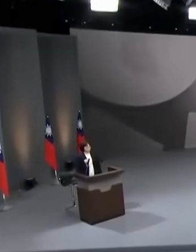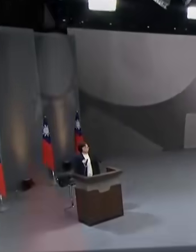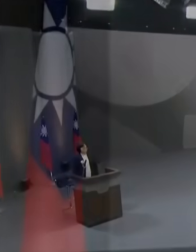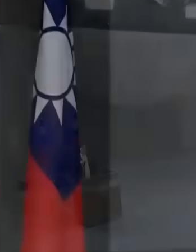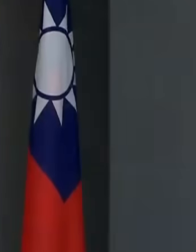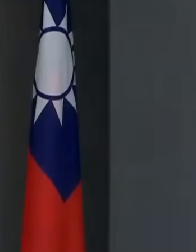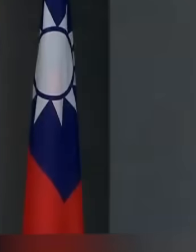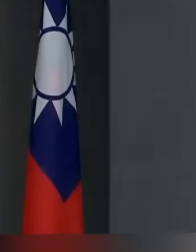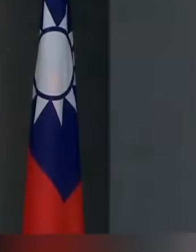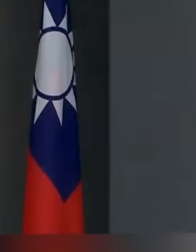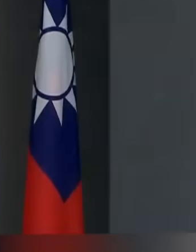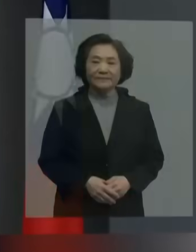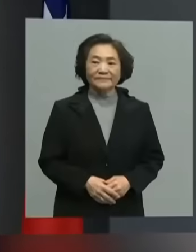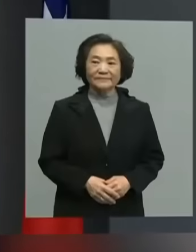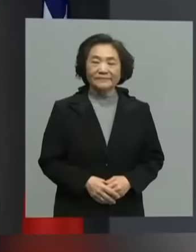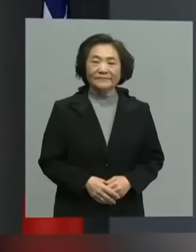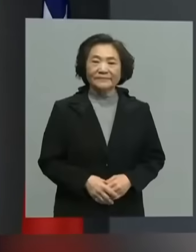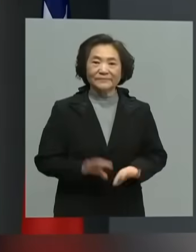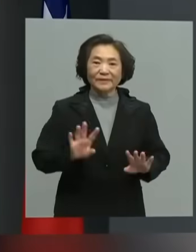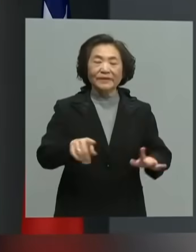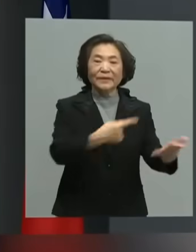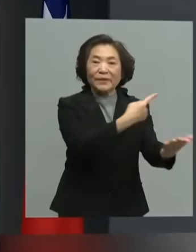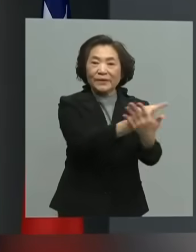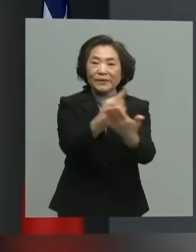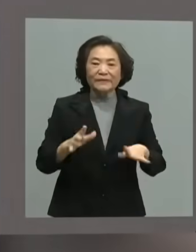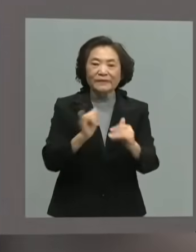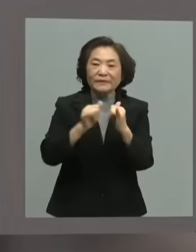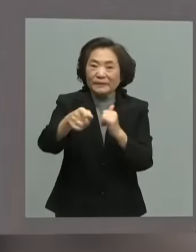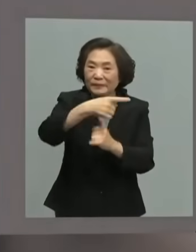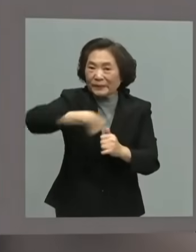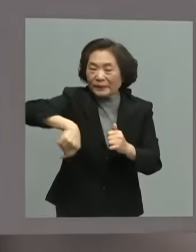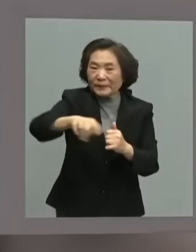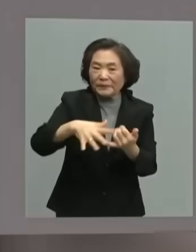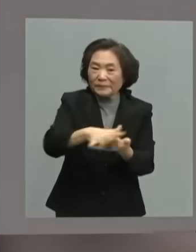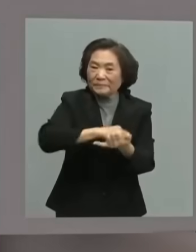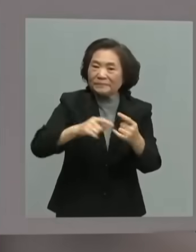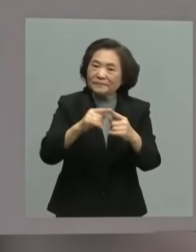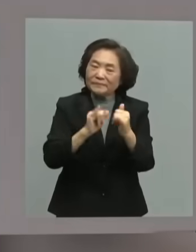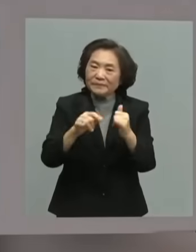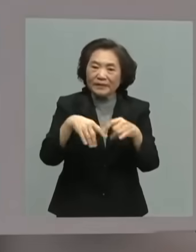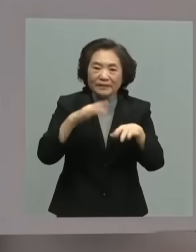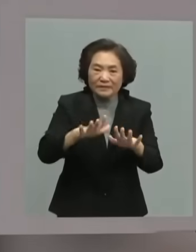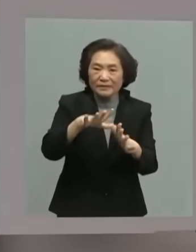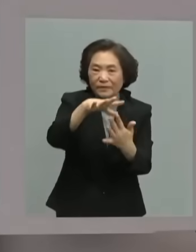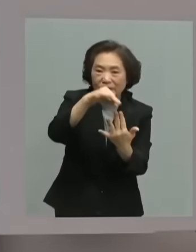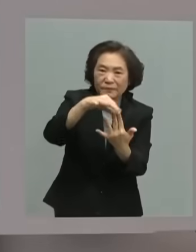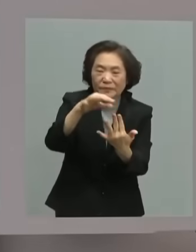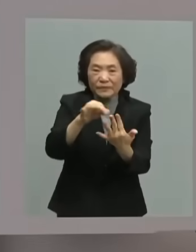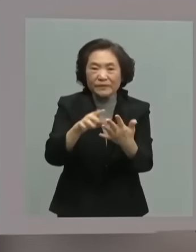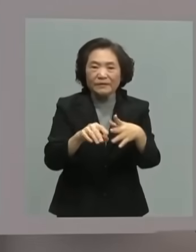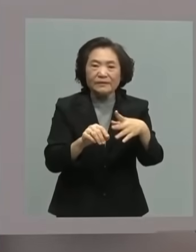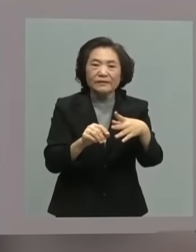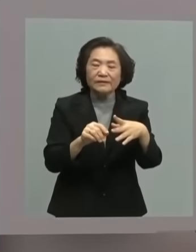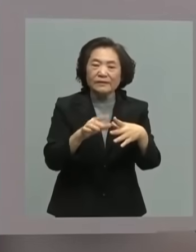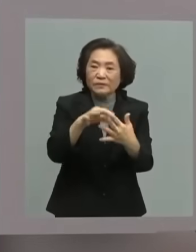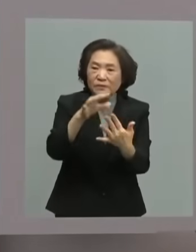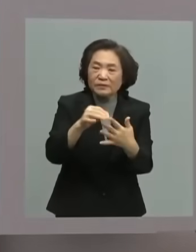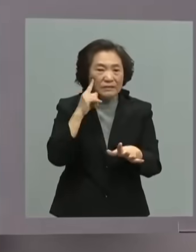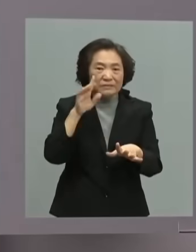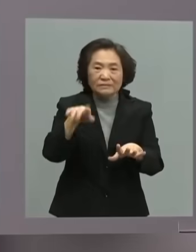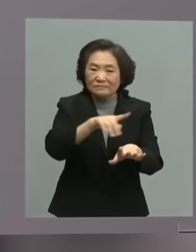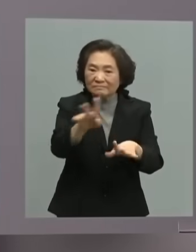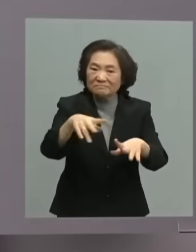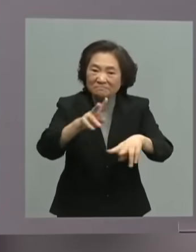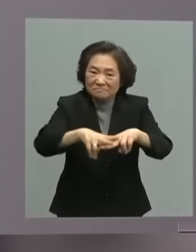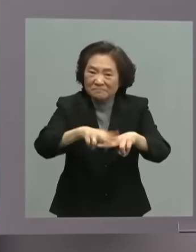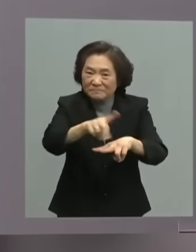cuộc bầu cử Tổng thống Đài Loan năm 2024 đã bước vào giai đoạn đếm ngược. Buổi phát biểu phương châm chính sách đầu tiên của ba ứng cử viên tổng thống